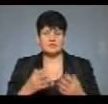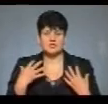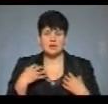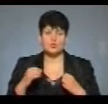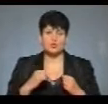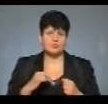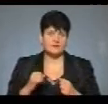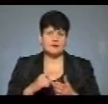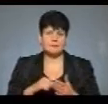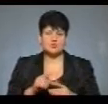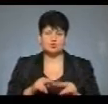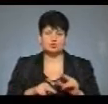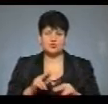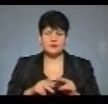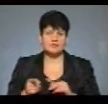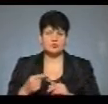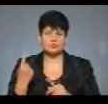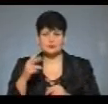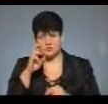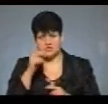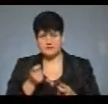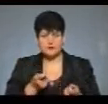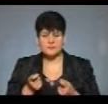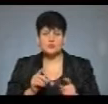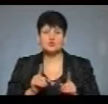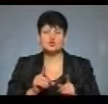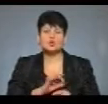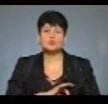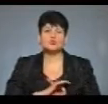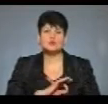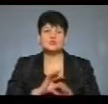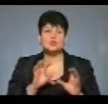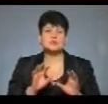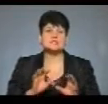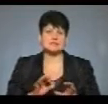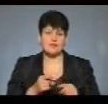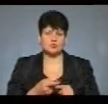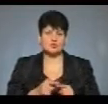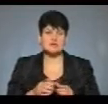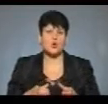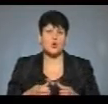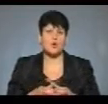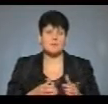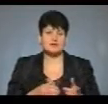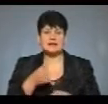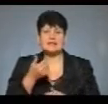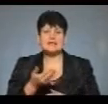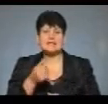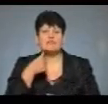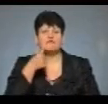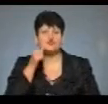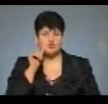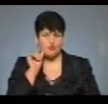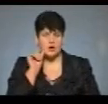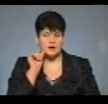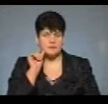архітектури та містобудування Тернопільської обласної державної адміністрації щодо юридичного статусу цих громад, які вчора,